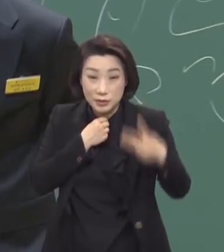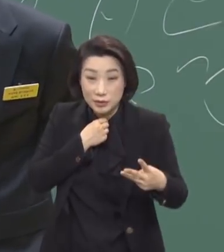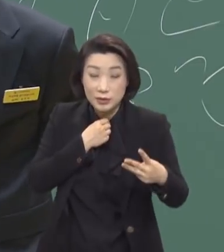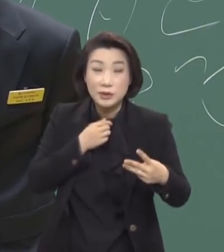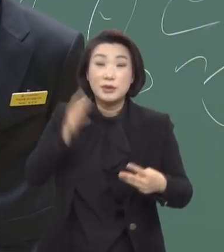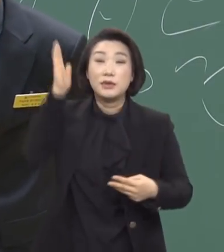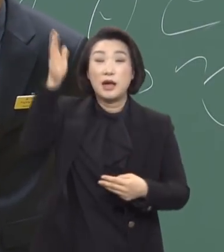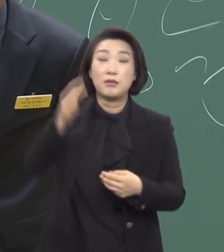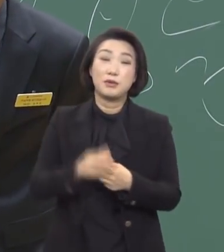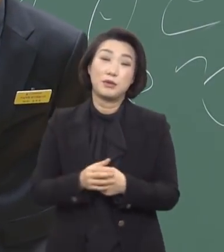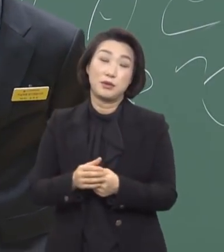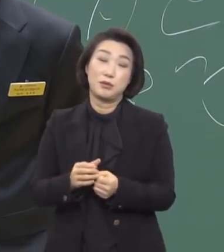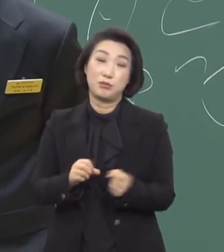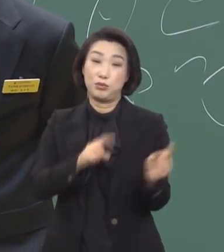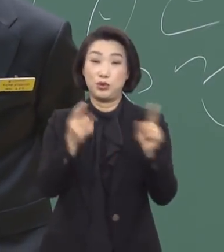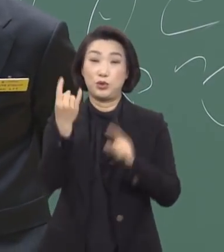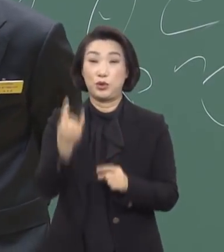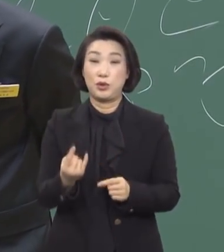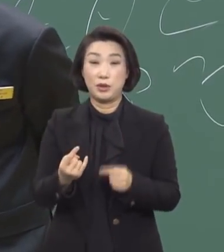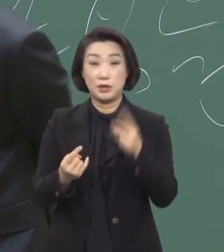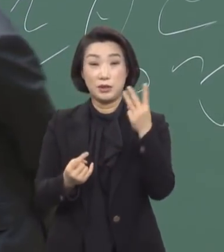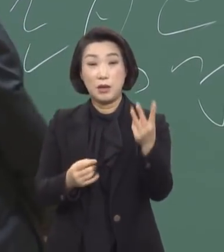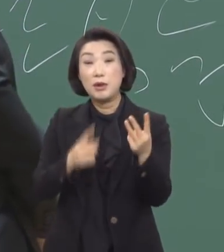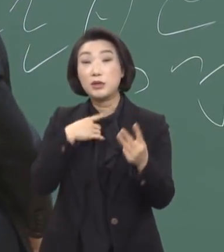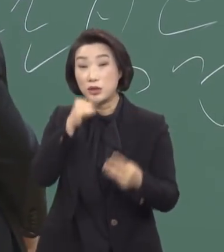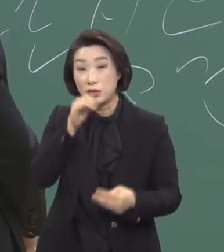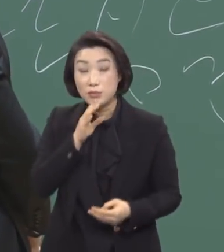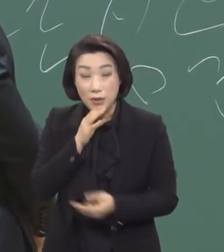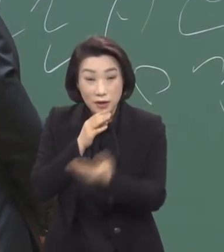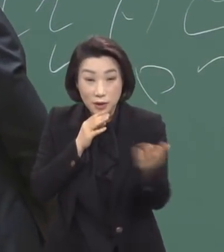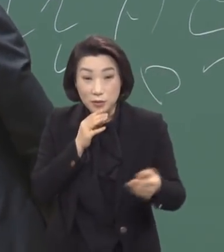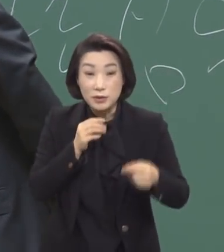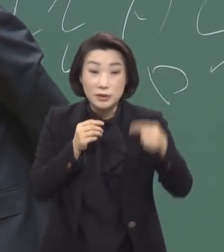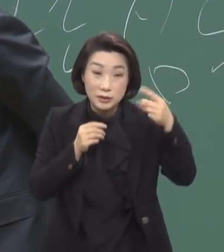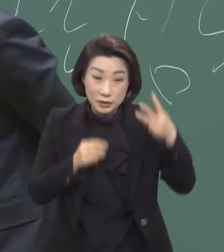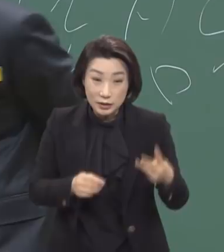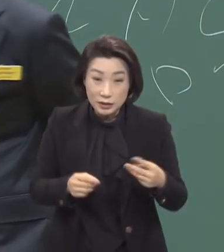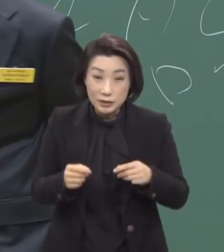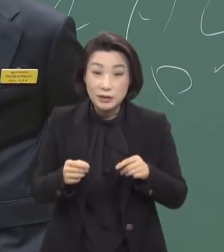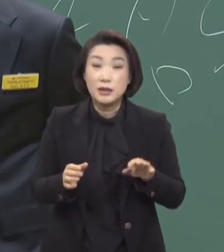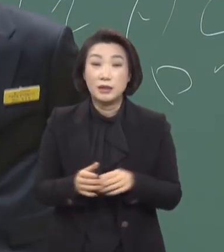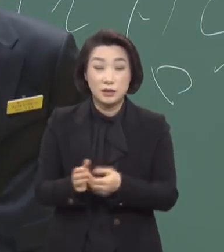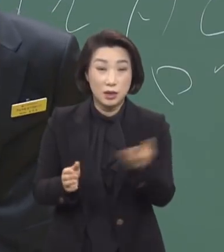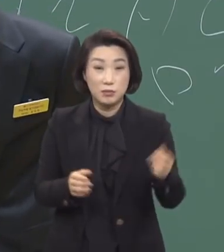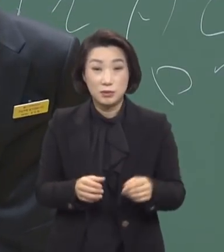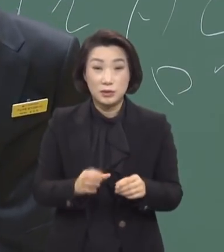번 부응했어요. 여러분이 진짜 이 세 가지 테이프를